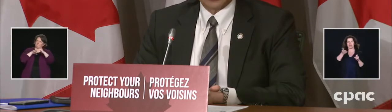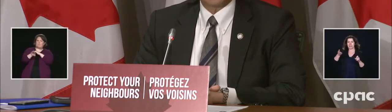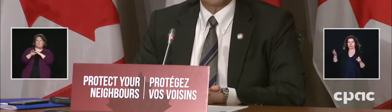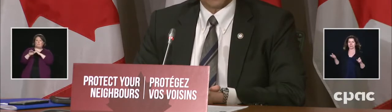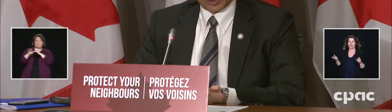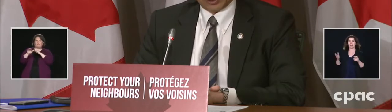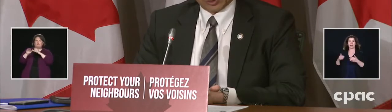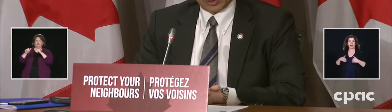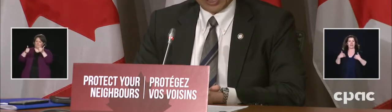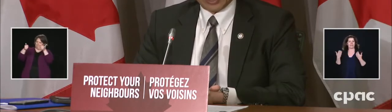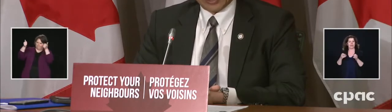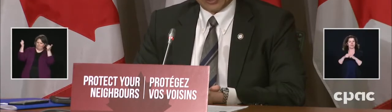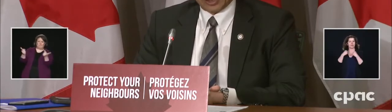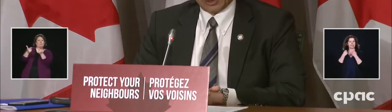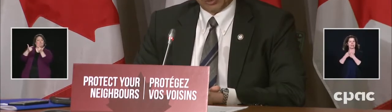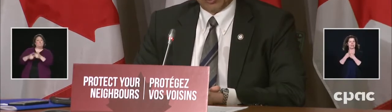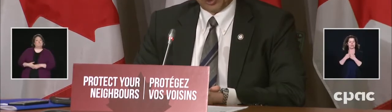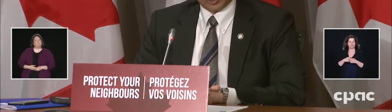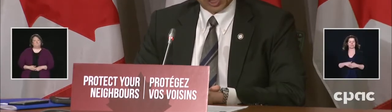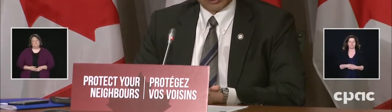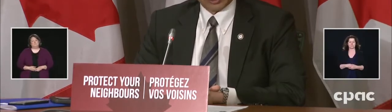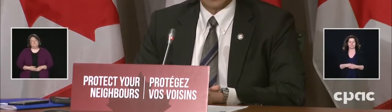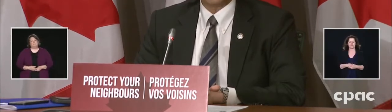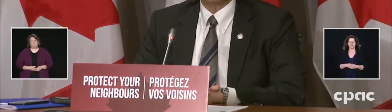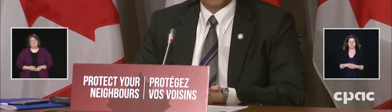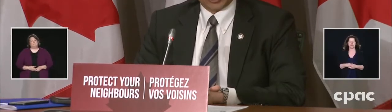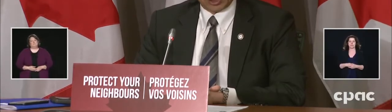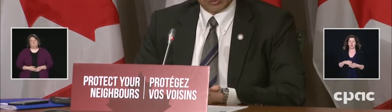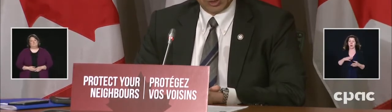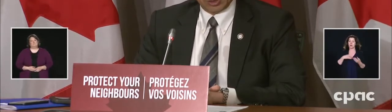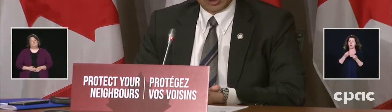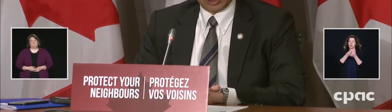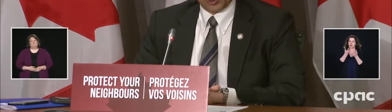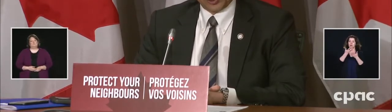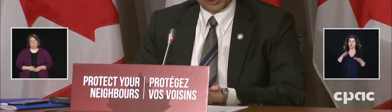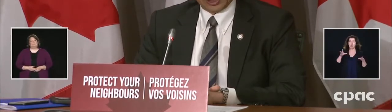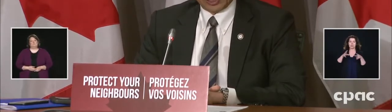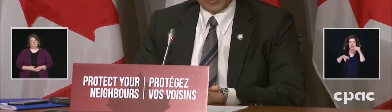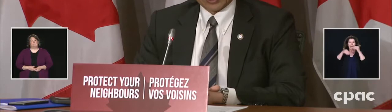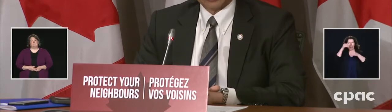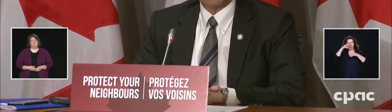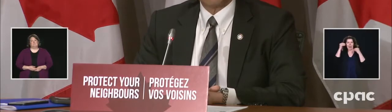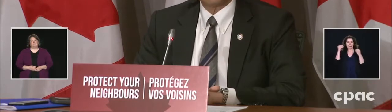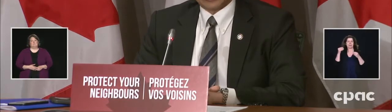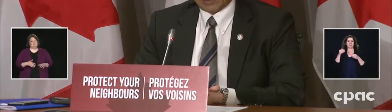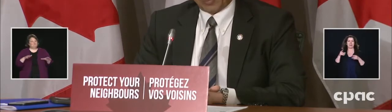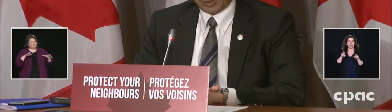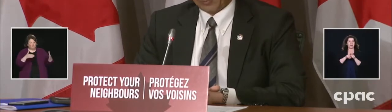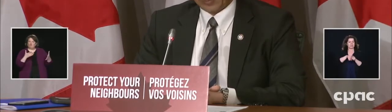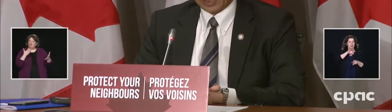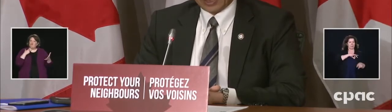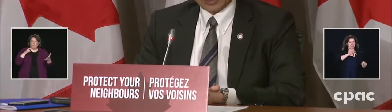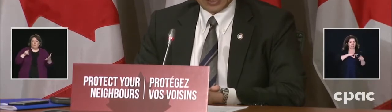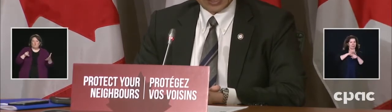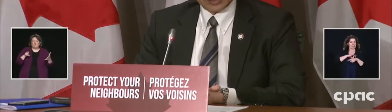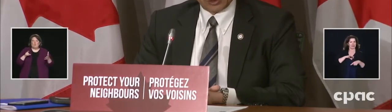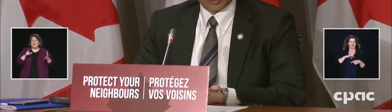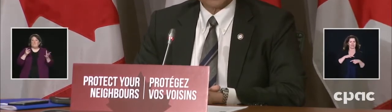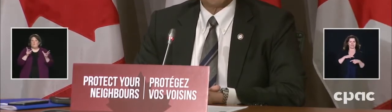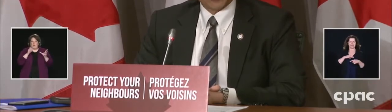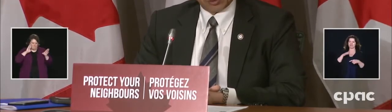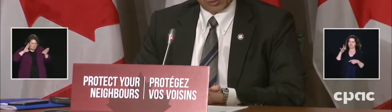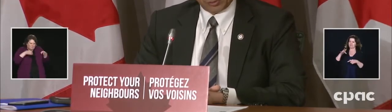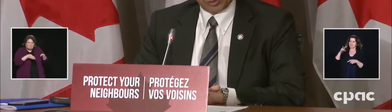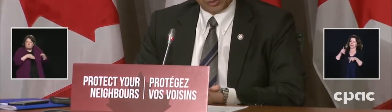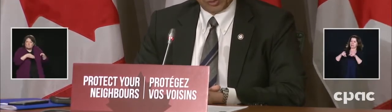beaucoup à apprendre et à gagner d'une plus grande inclusion de la communauté des personnes handicapées. C'est grâce à